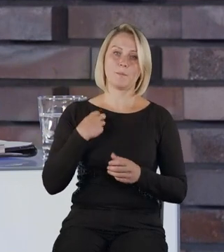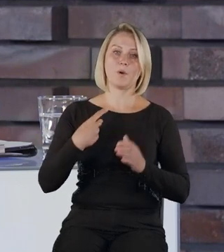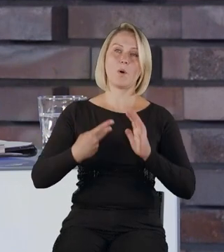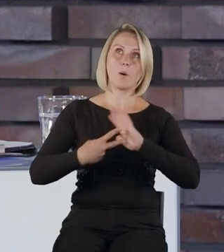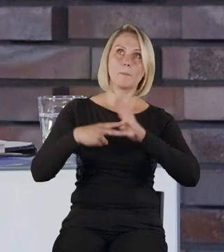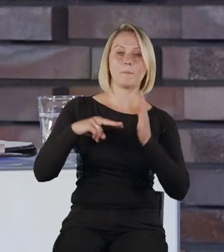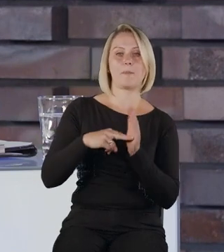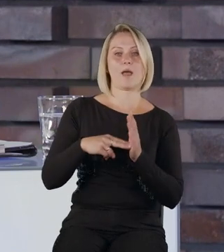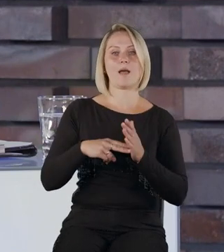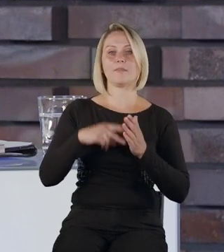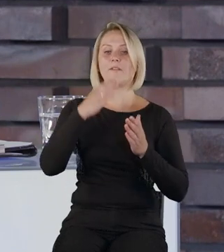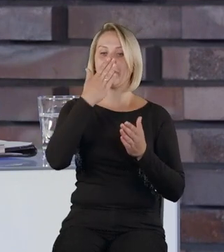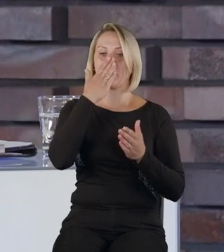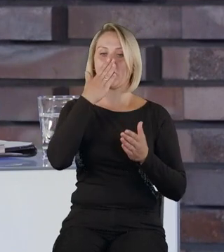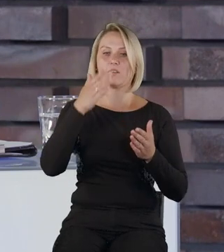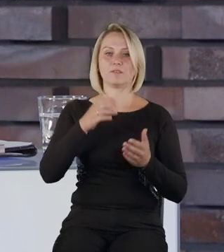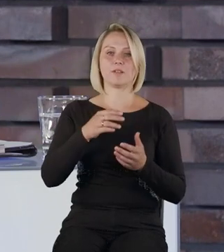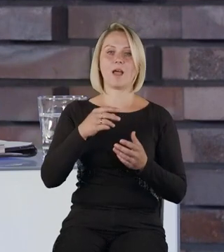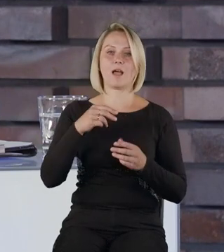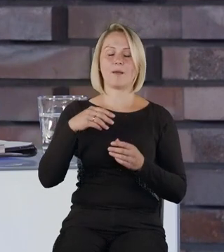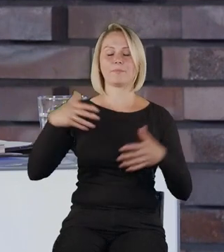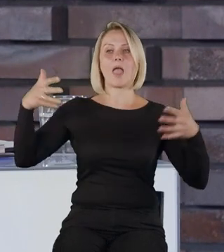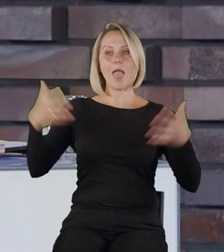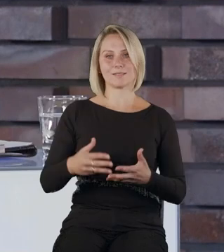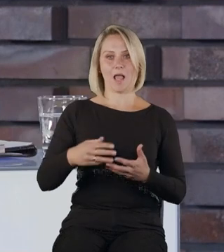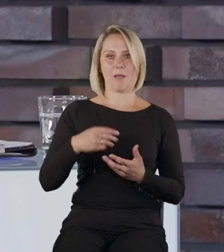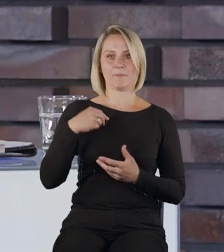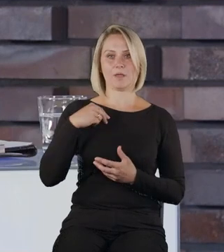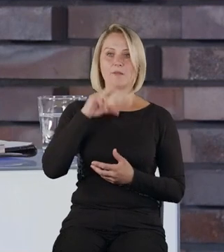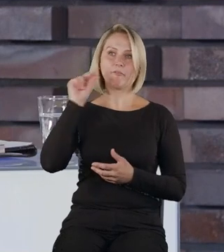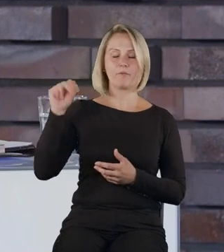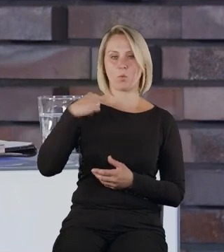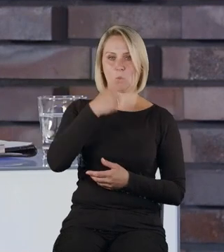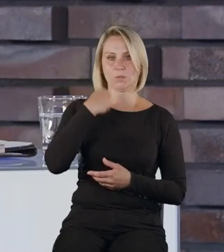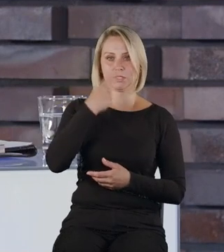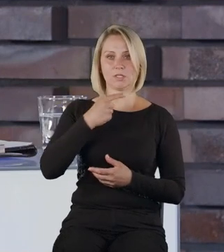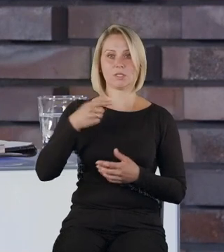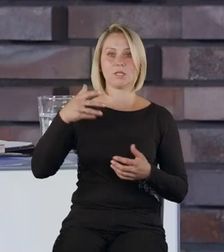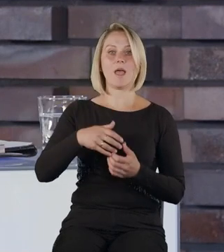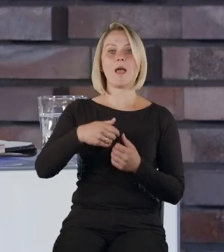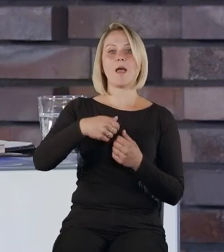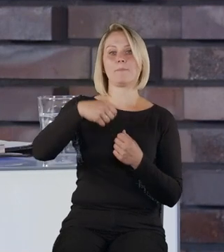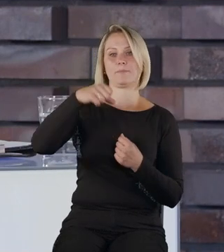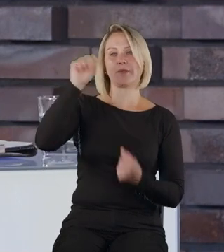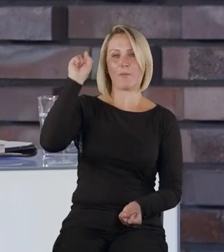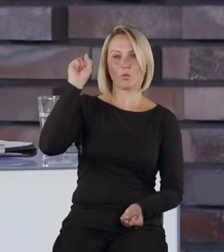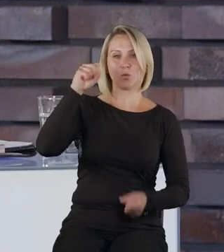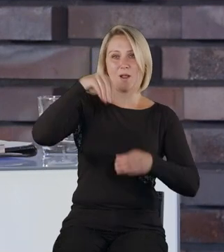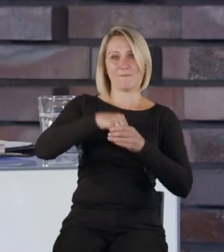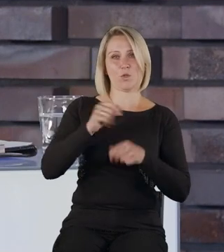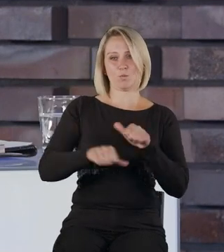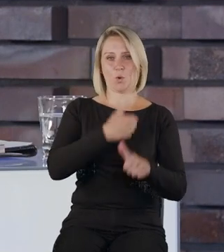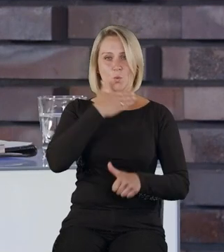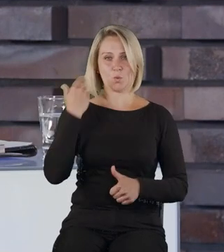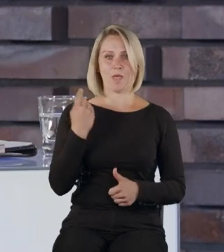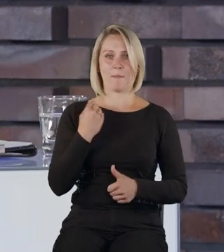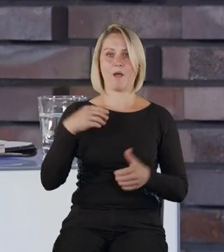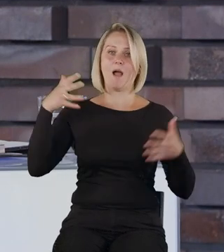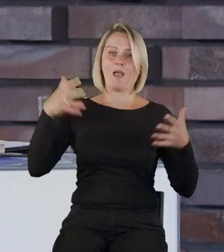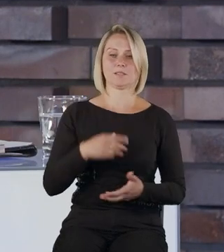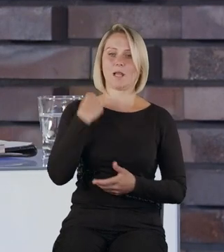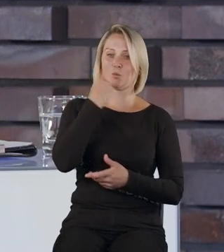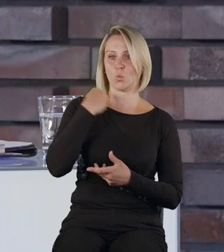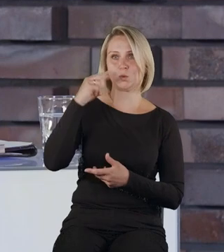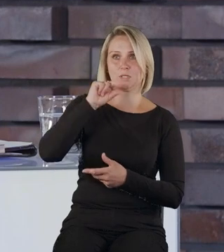pod uwagę wyników egzaminów ustnych. Jak wiemy, egzaminy maturalne w formie ustnej w tym roku się nie odbywają, dlatego też